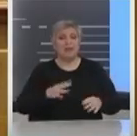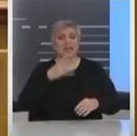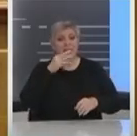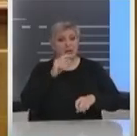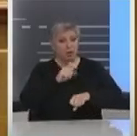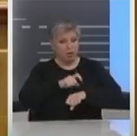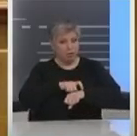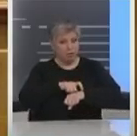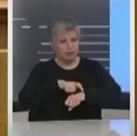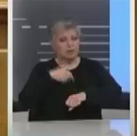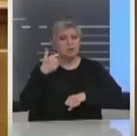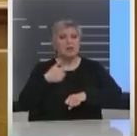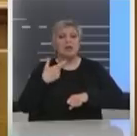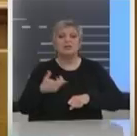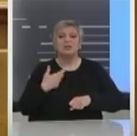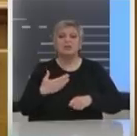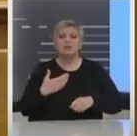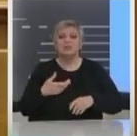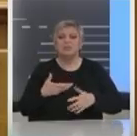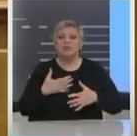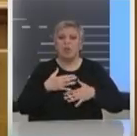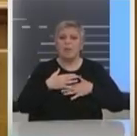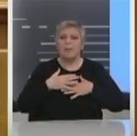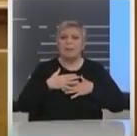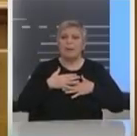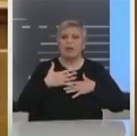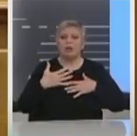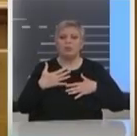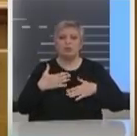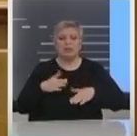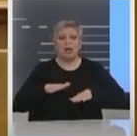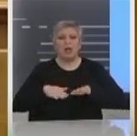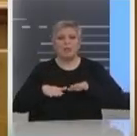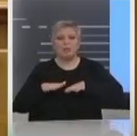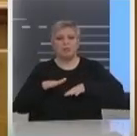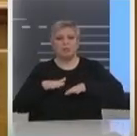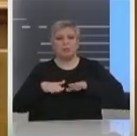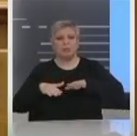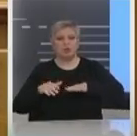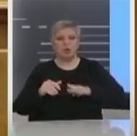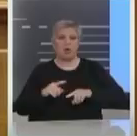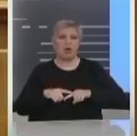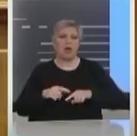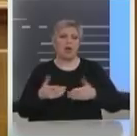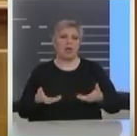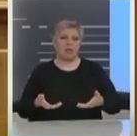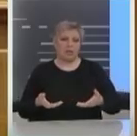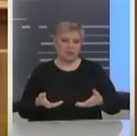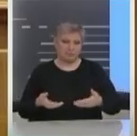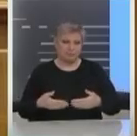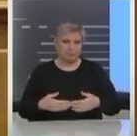πίσω, παρότι διαθέτεται ένα πολύ σημαντικό πλεονέκτημα. Κάνε